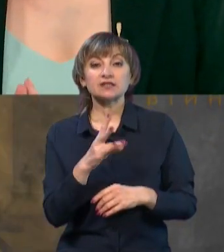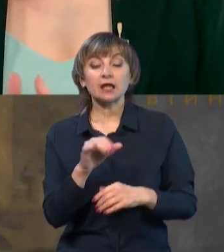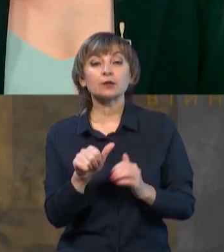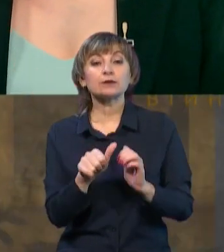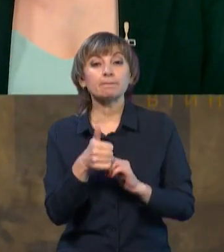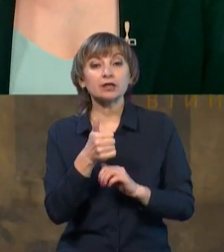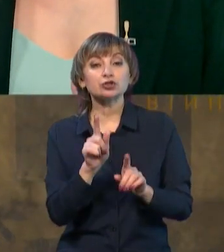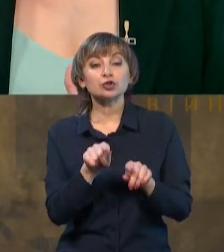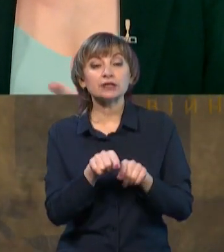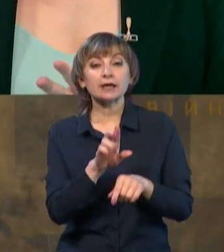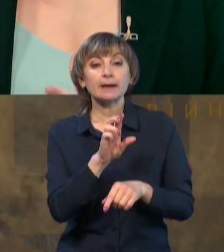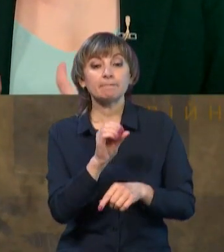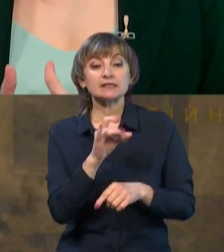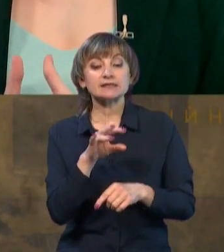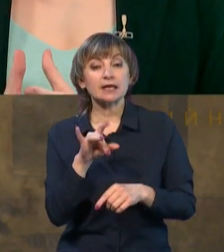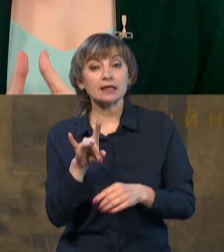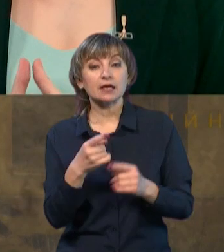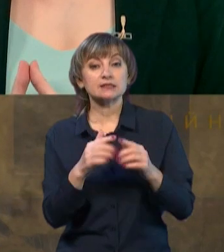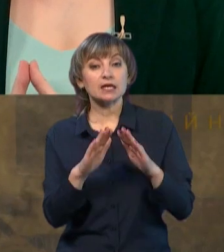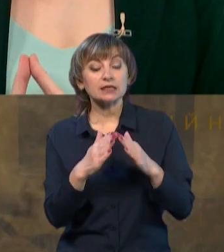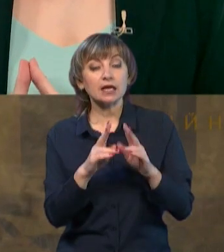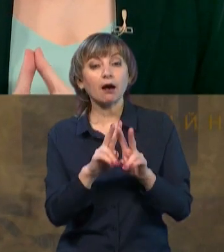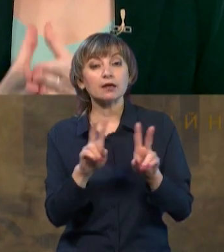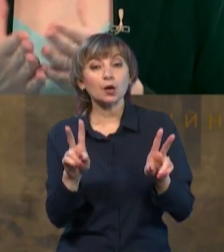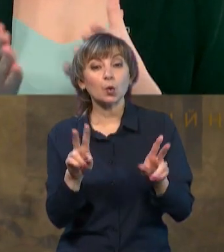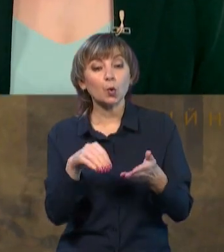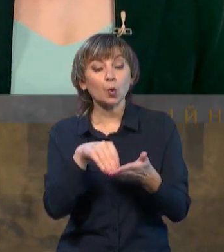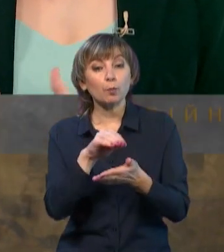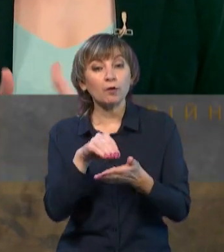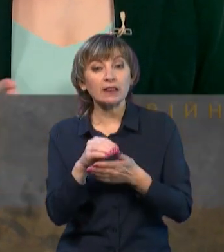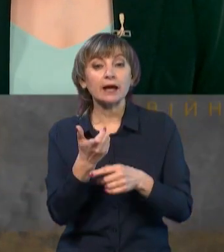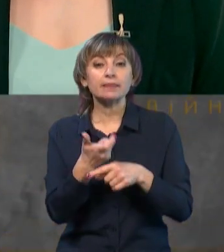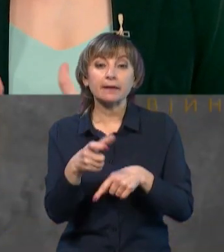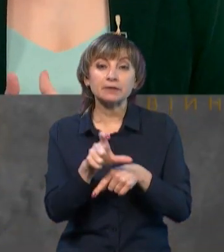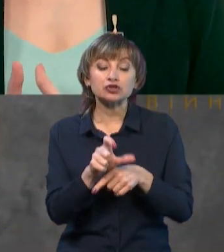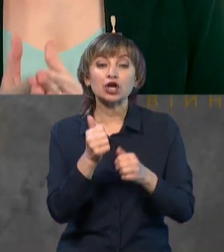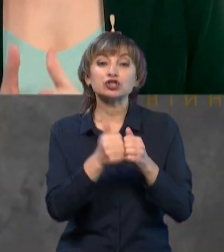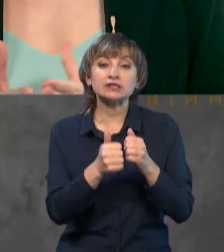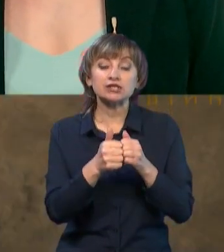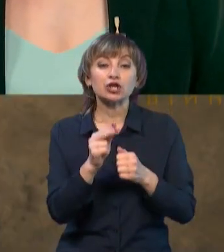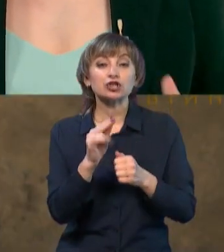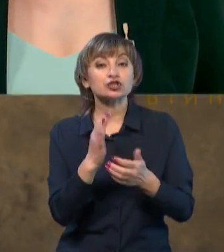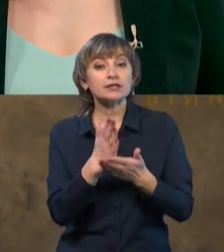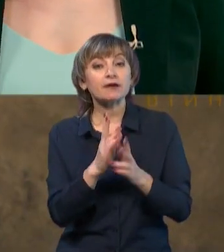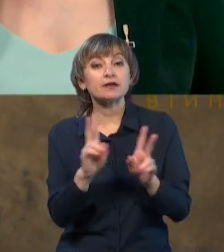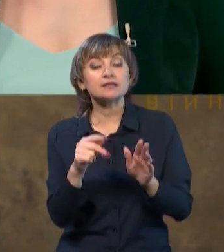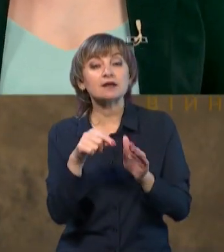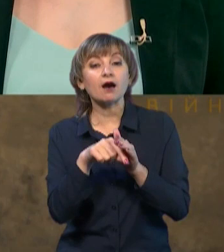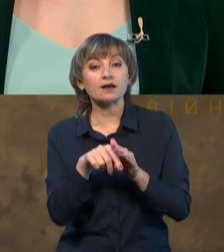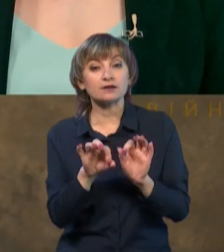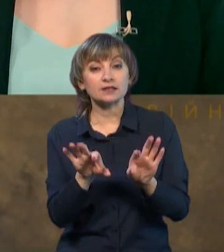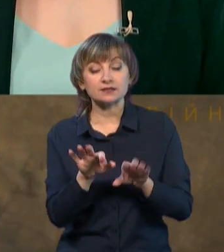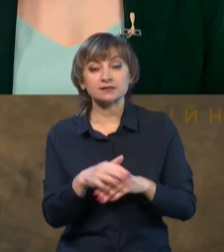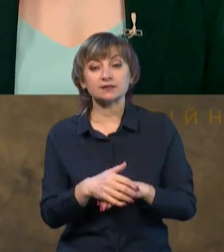насамперед, що таке бестселер? Це книга, яку купували найбільше, найчастіше, чи є ще якісь характеристики?